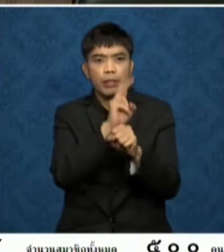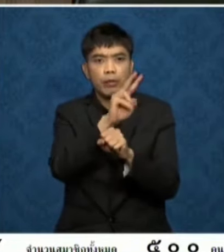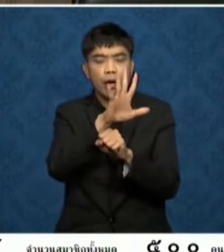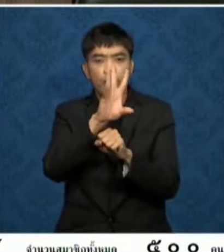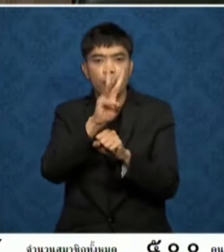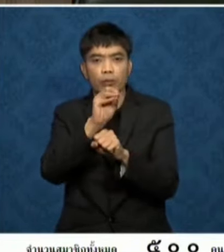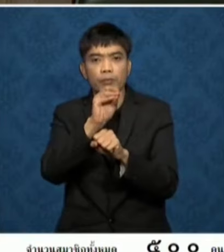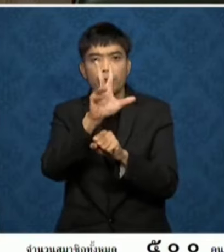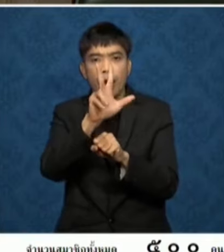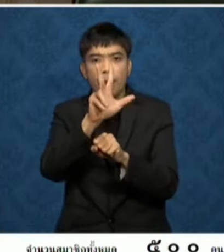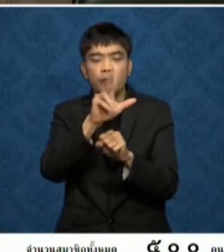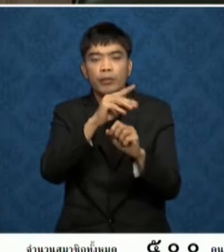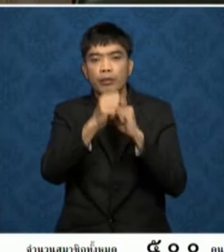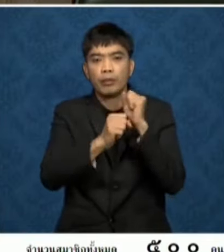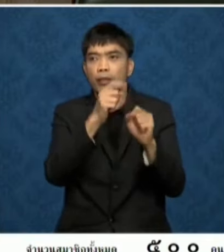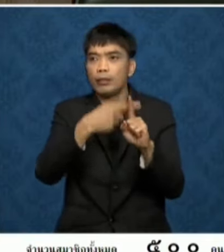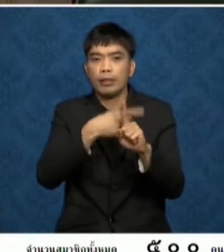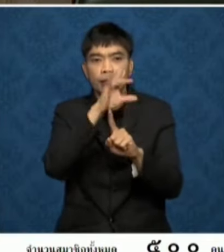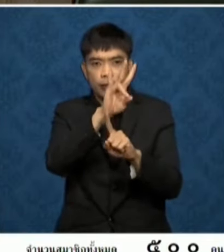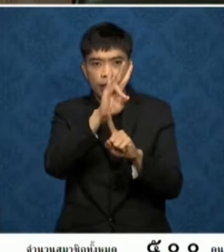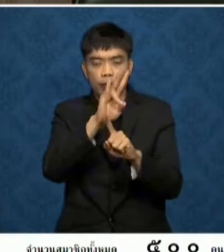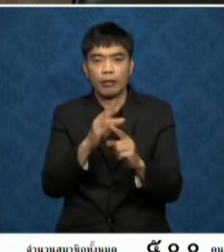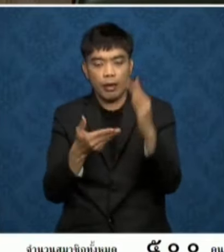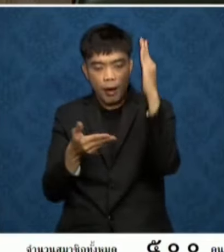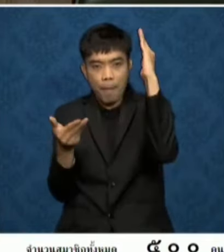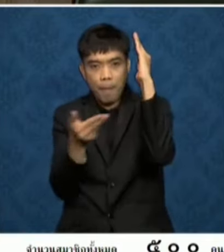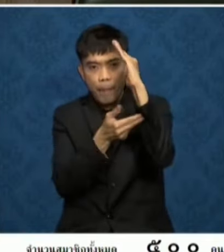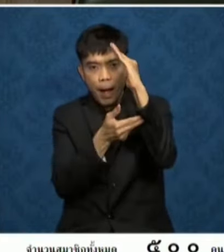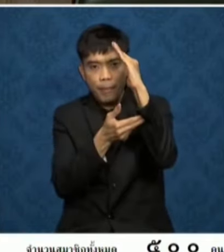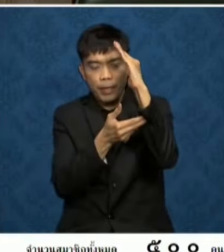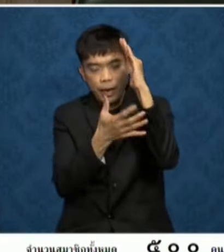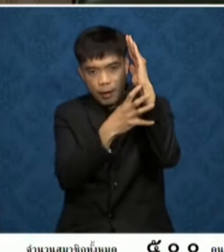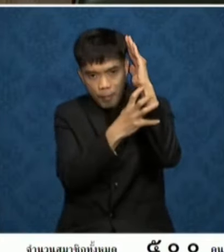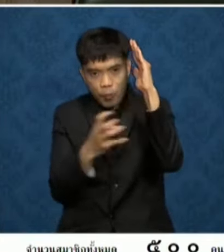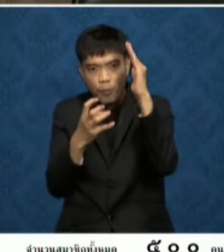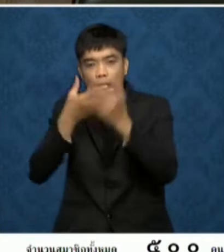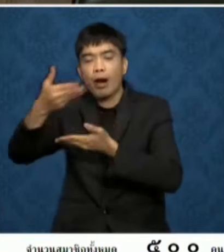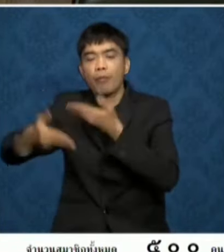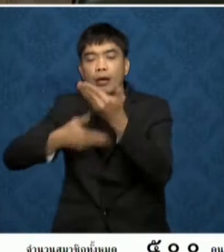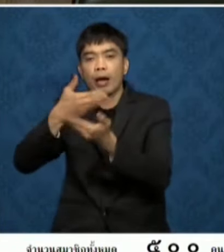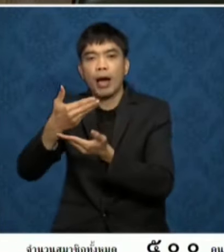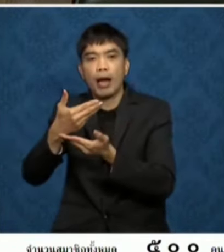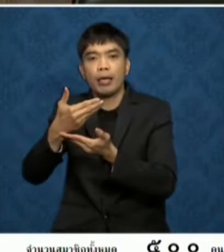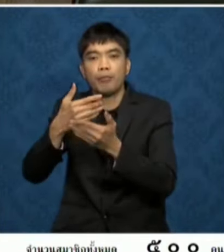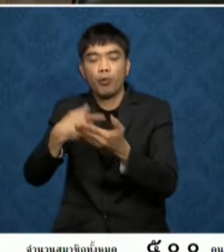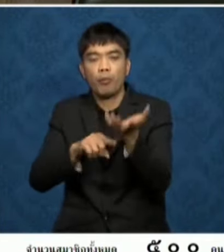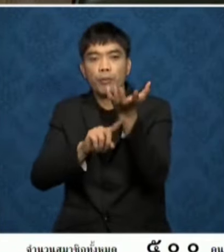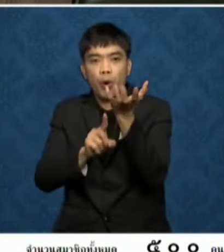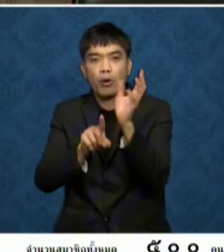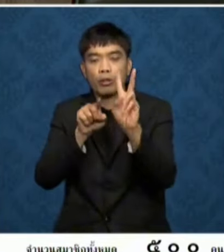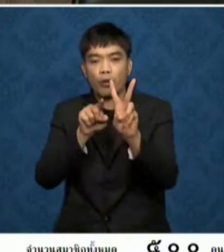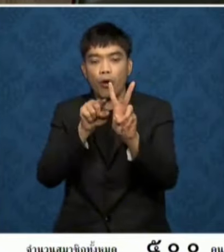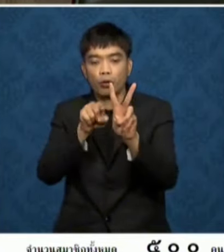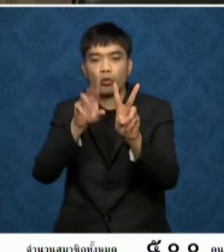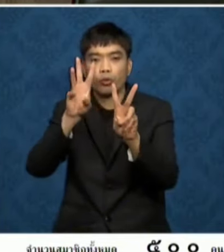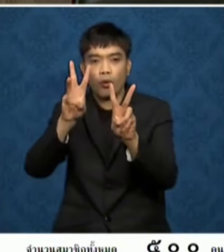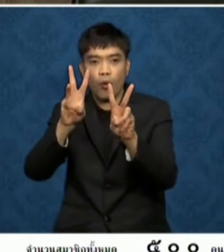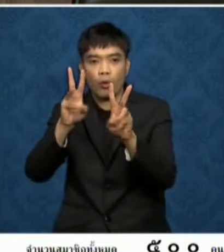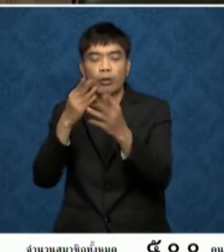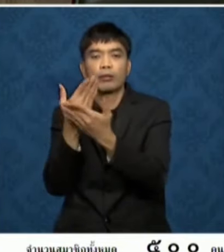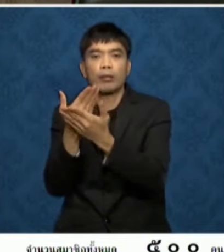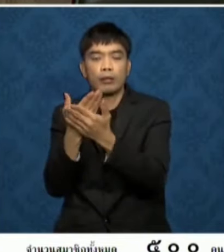าล์มเนี่ยนะครับขายอยู่ที่สุราษฎร์เนี่ยราคา 2.6 บาทครับพอออกนโยบายมาย